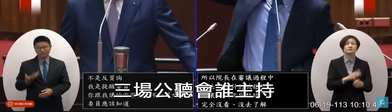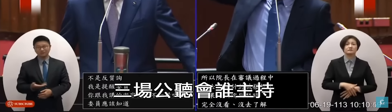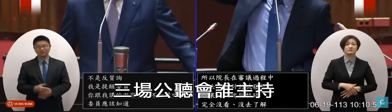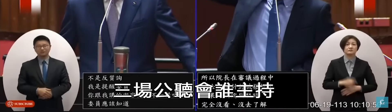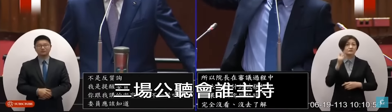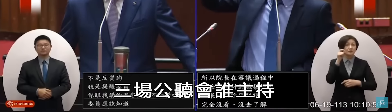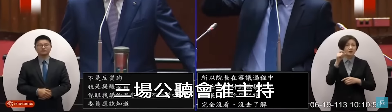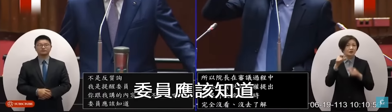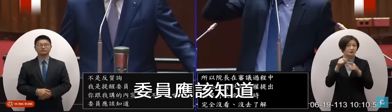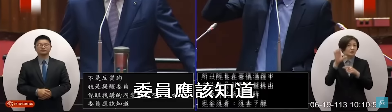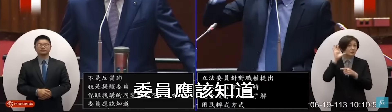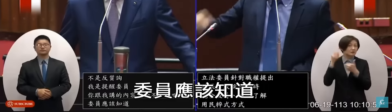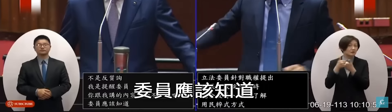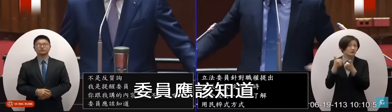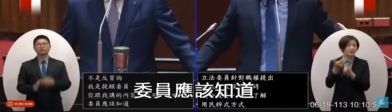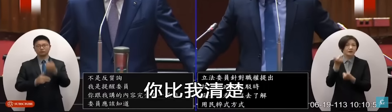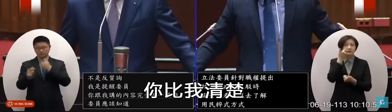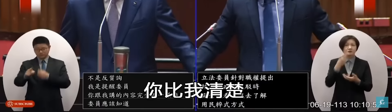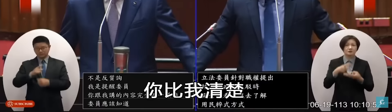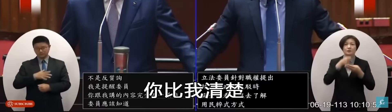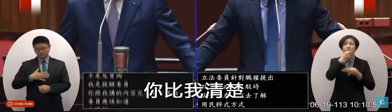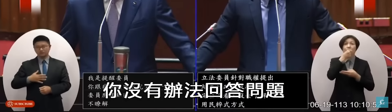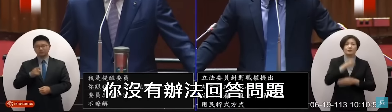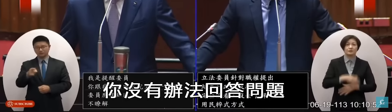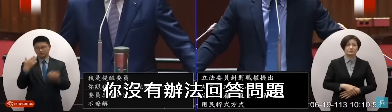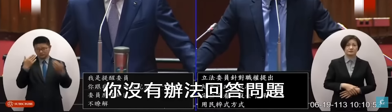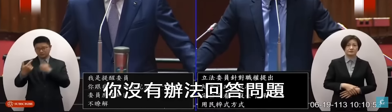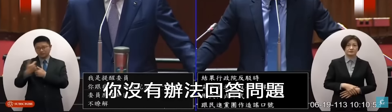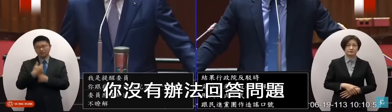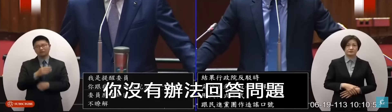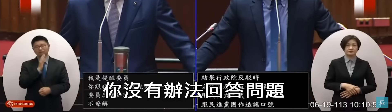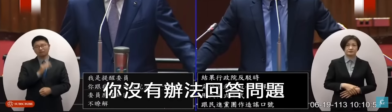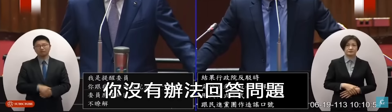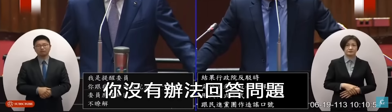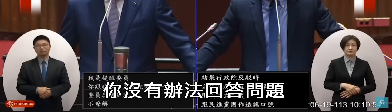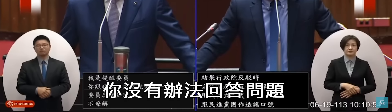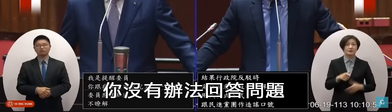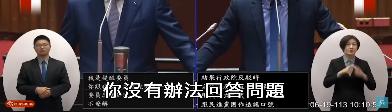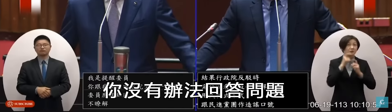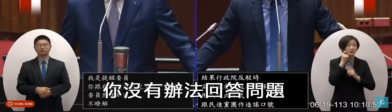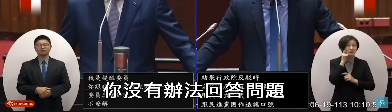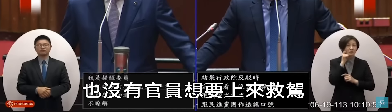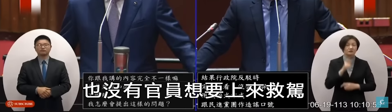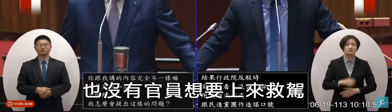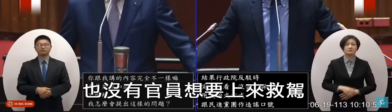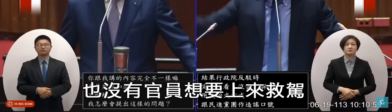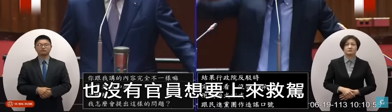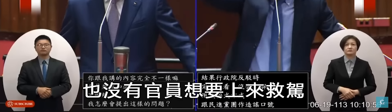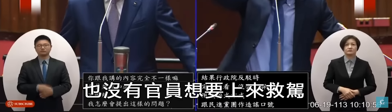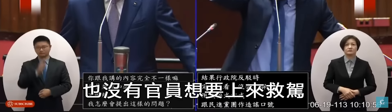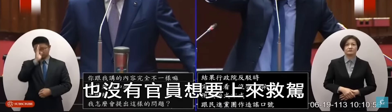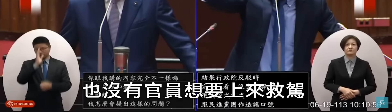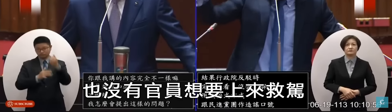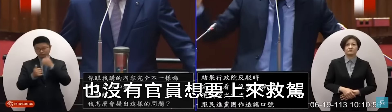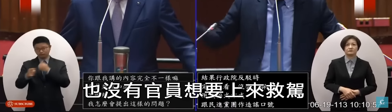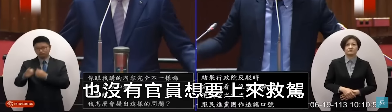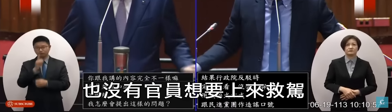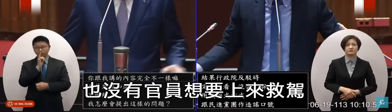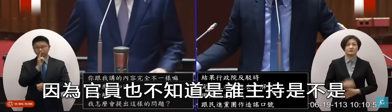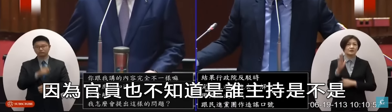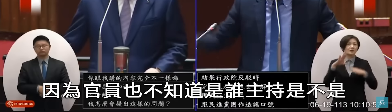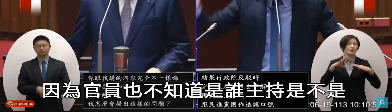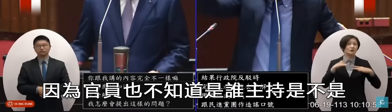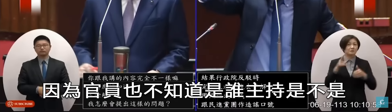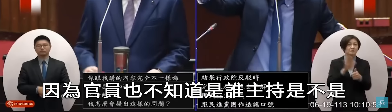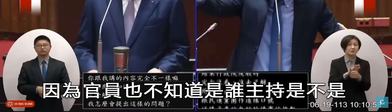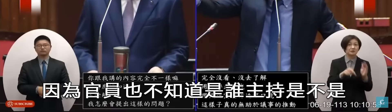公听会谁主持？ 委员应该知道，你比我清楚。 你没有办法回答问题。 请委员讲， 也没有官员想要上来救